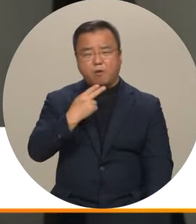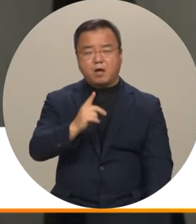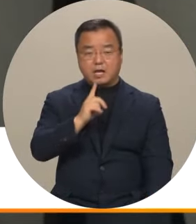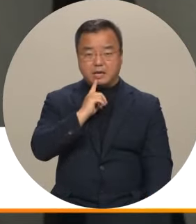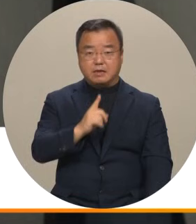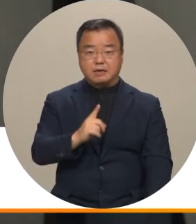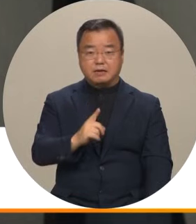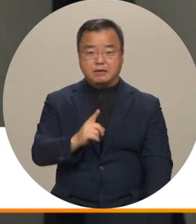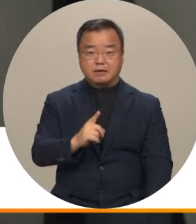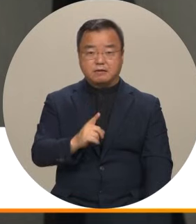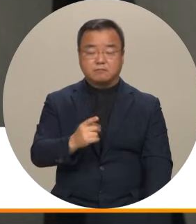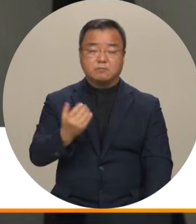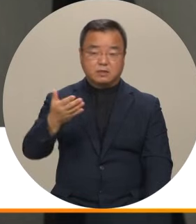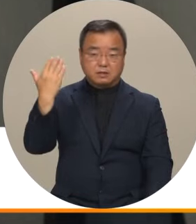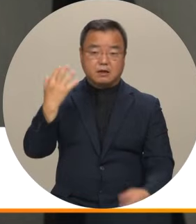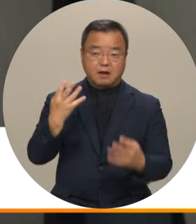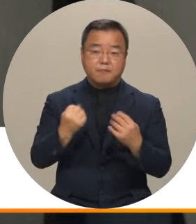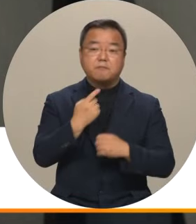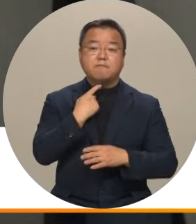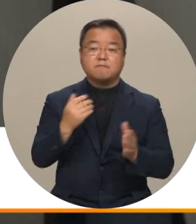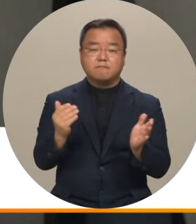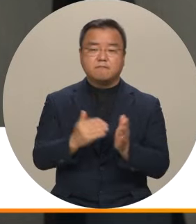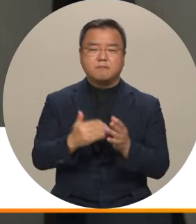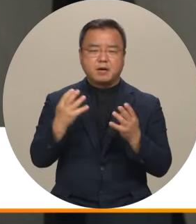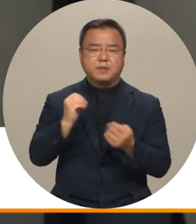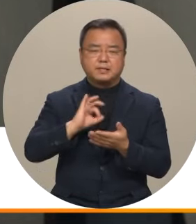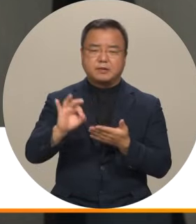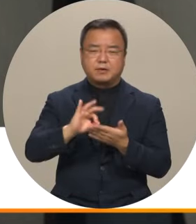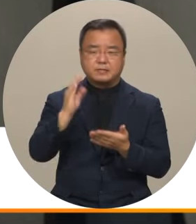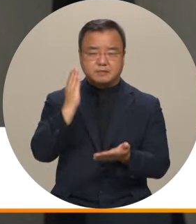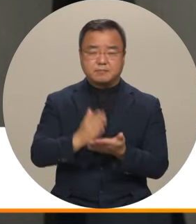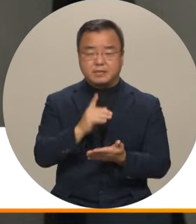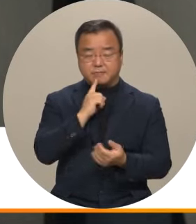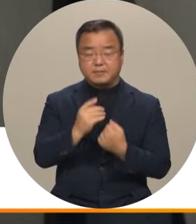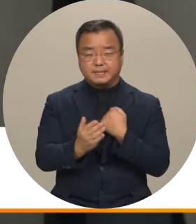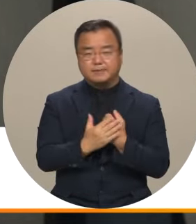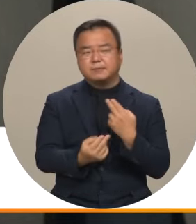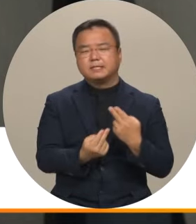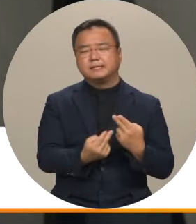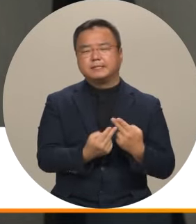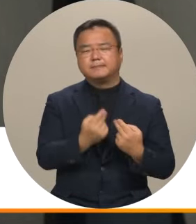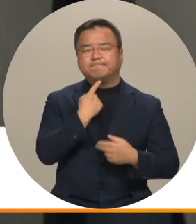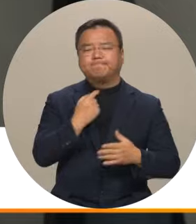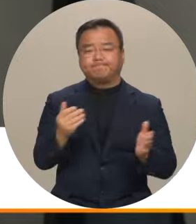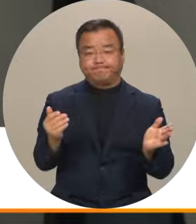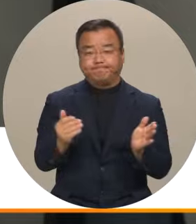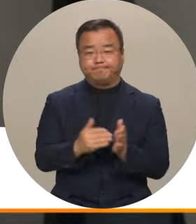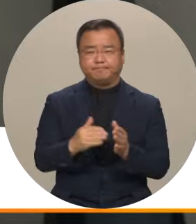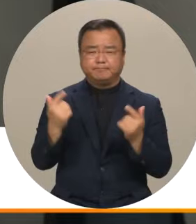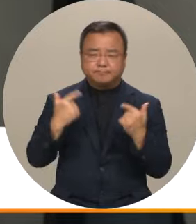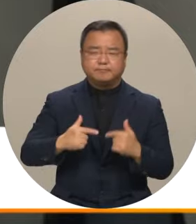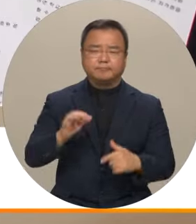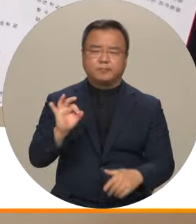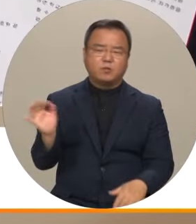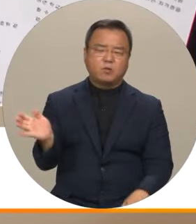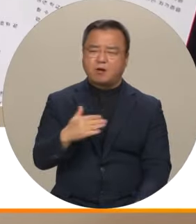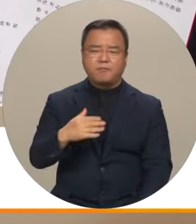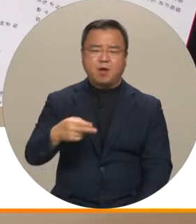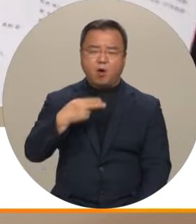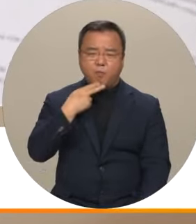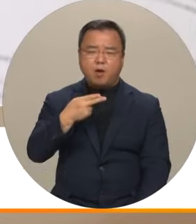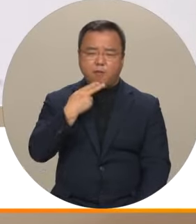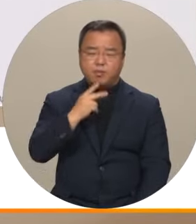많은 적도 있어서 많은 돈을 한꺼번에 쓰지 말라 그래서 정립을 한 적도 있습니다만 아 항상 돈이 없다라고 합니다 또